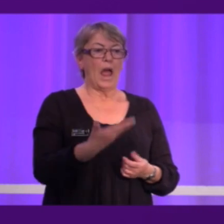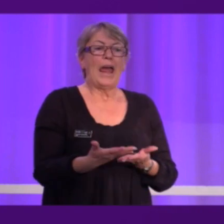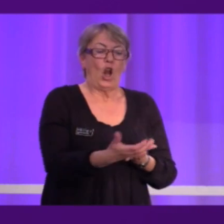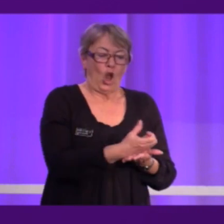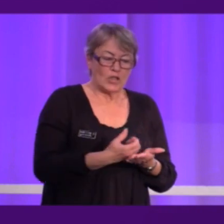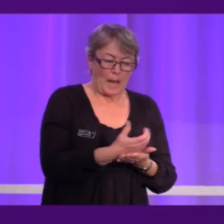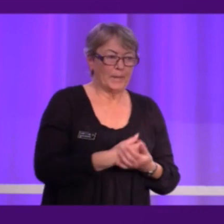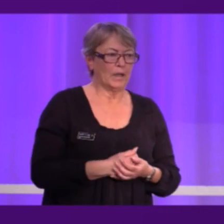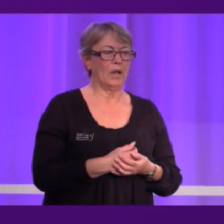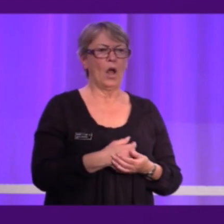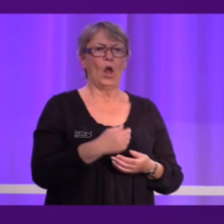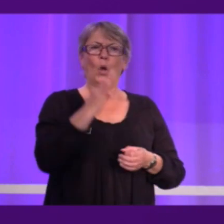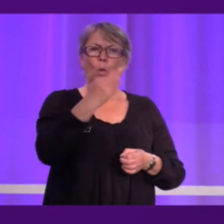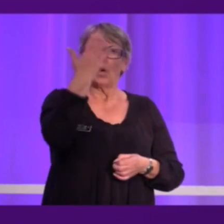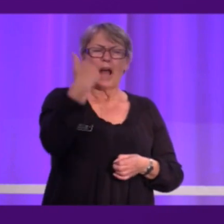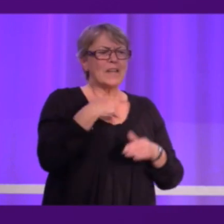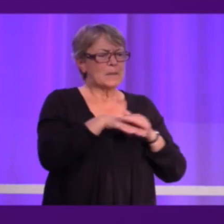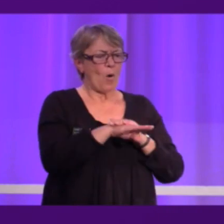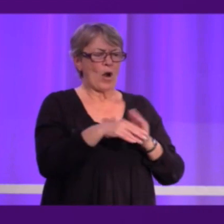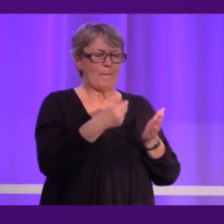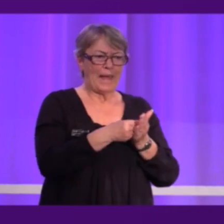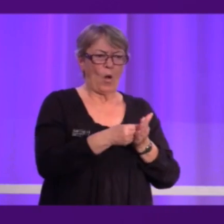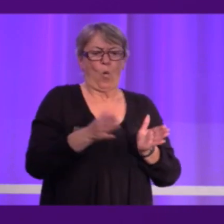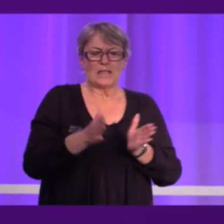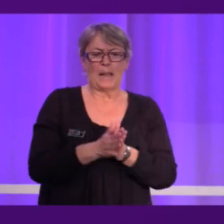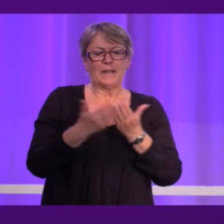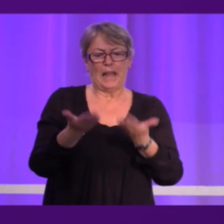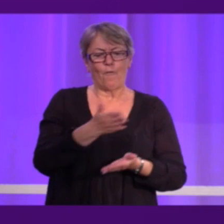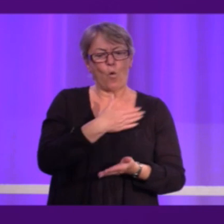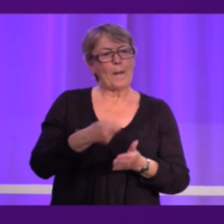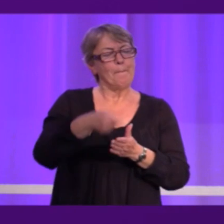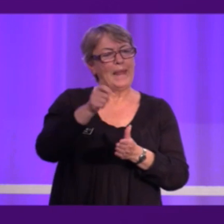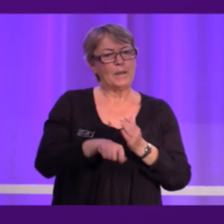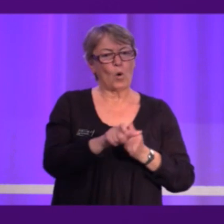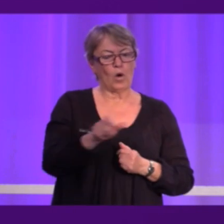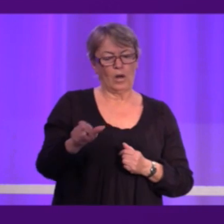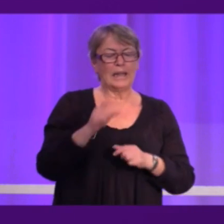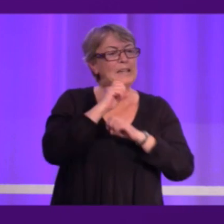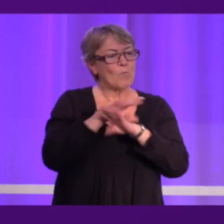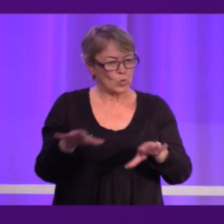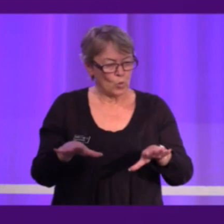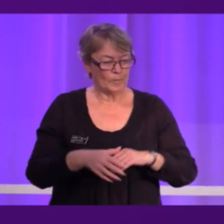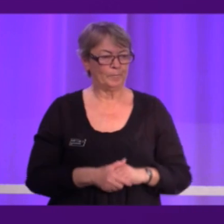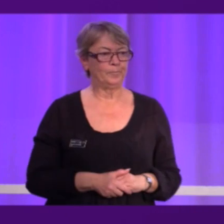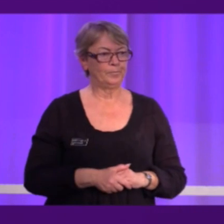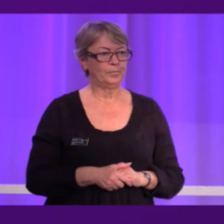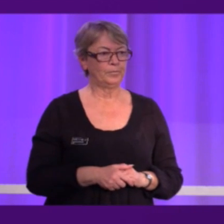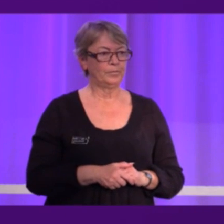på att hur kan vi spara pengar och samtidigt ge våra medborgare information.